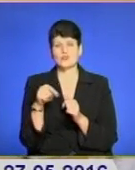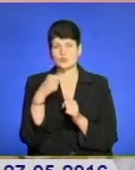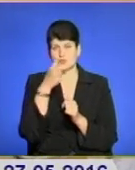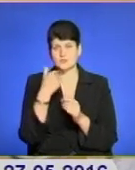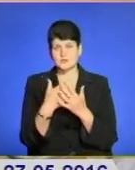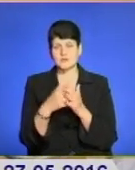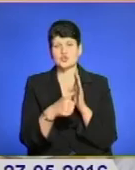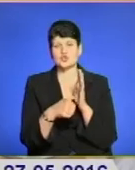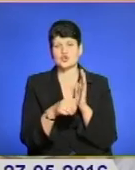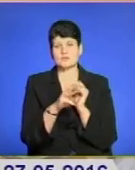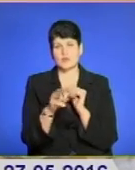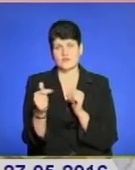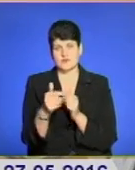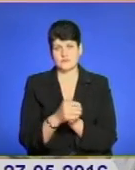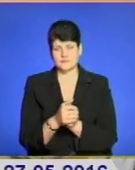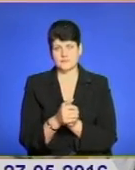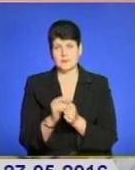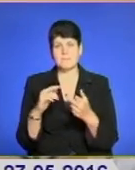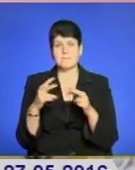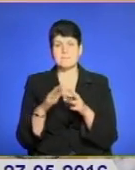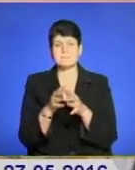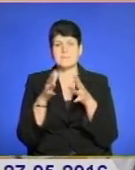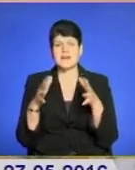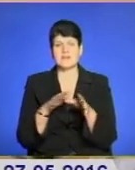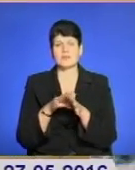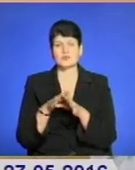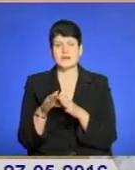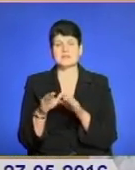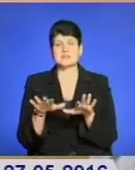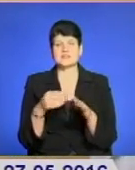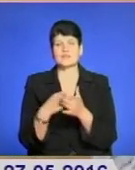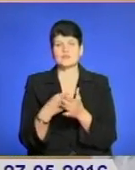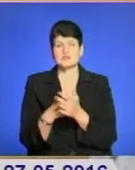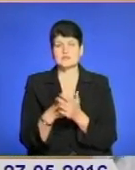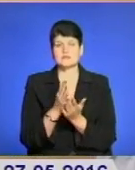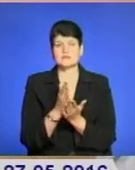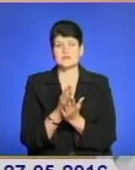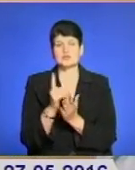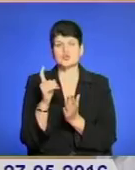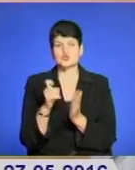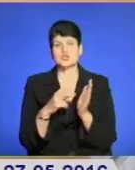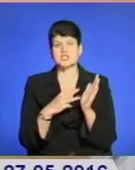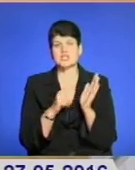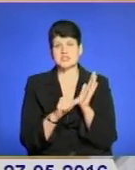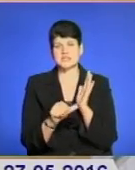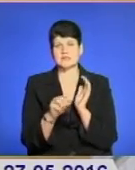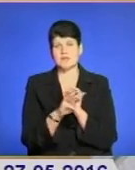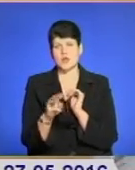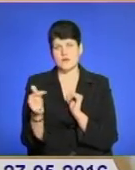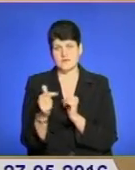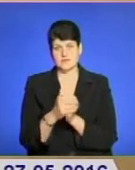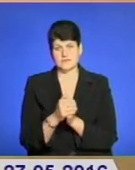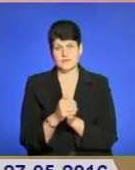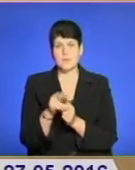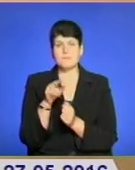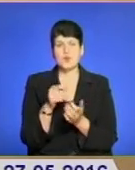майже 600 мільйонів гривень. Перевиконання по бюджетах, місцевих бюджетах склало 160 мільйонів гривень. По